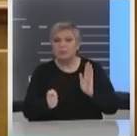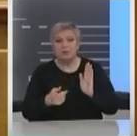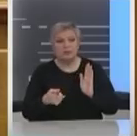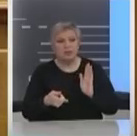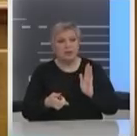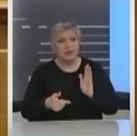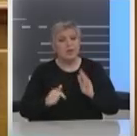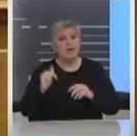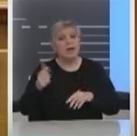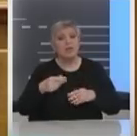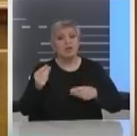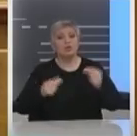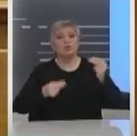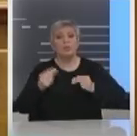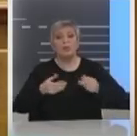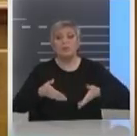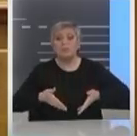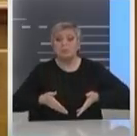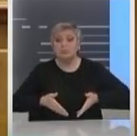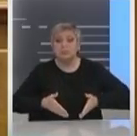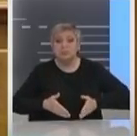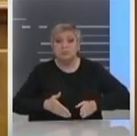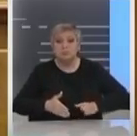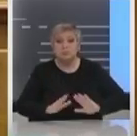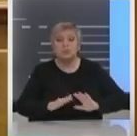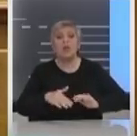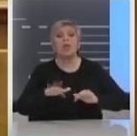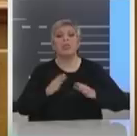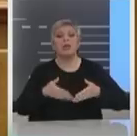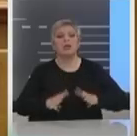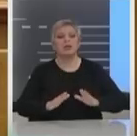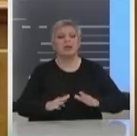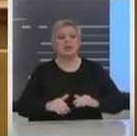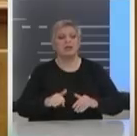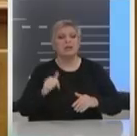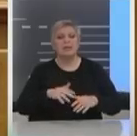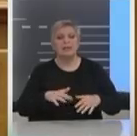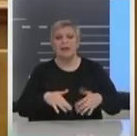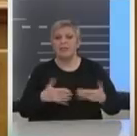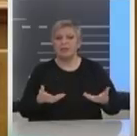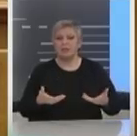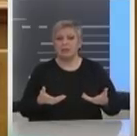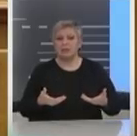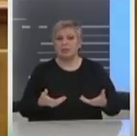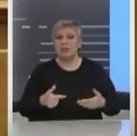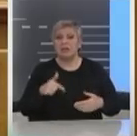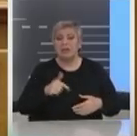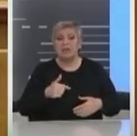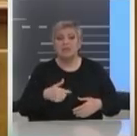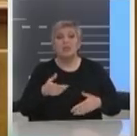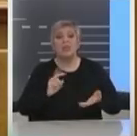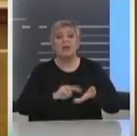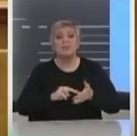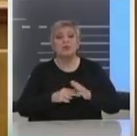πολίτες οικογένειες δεν βρίσκονται καθόλου στη λίστα των προτεραιοτήτων σας? Δεν αξίζουν, προσέξτε, ούτε το